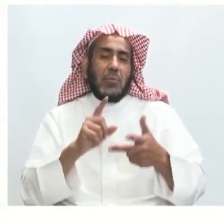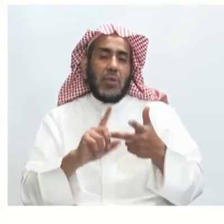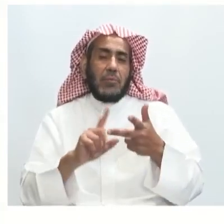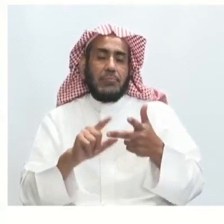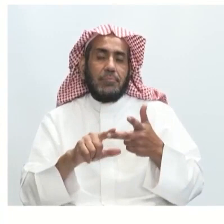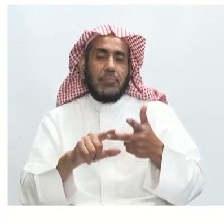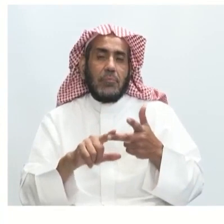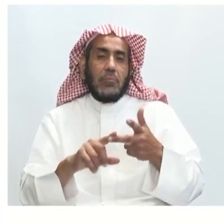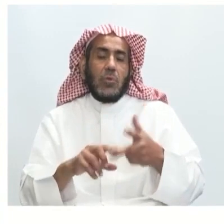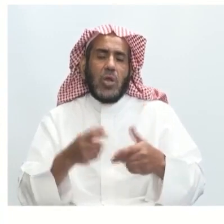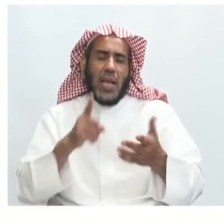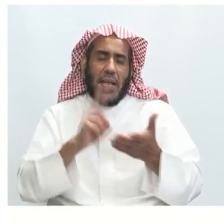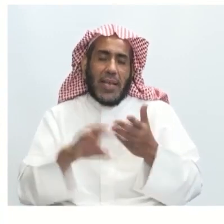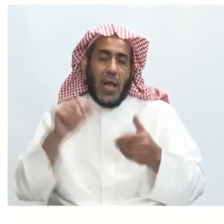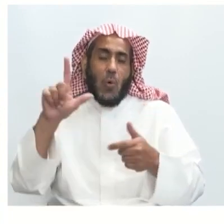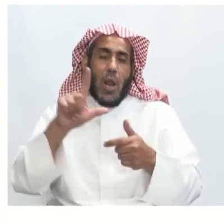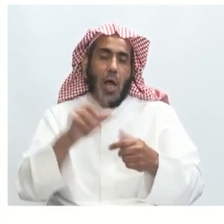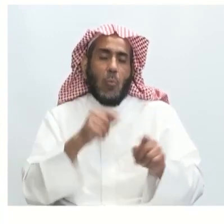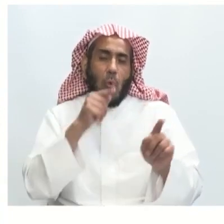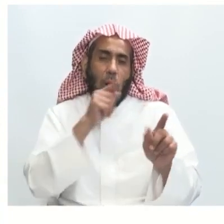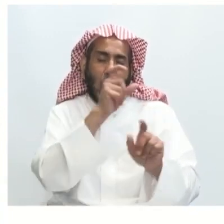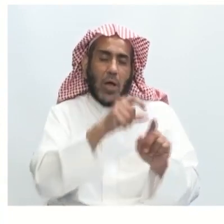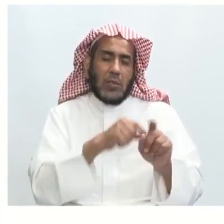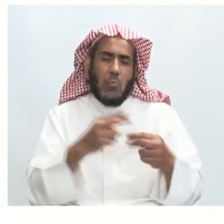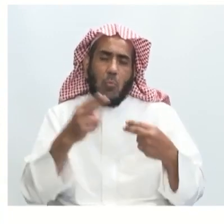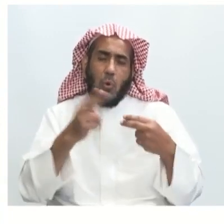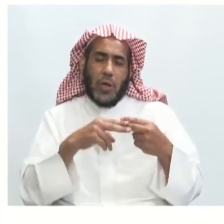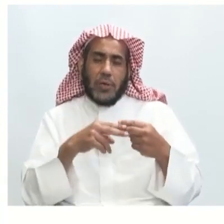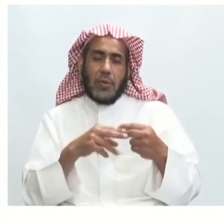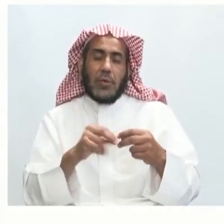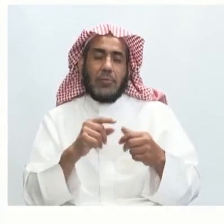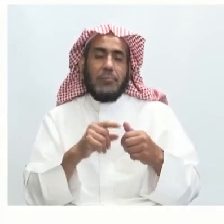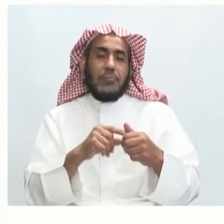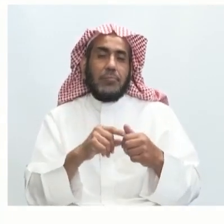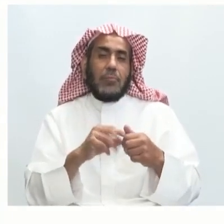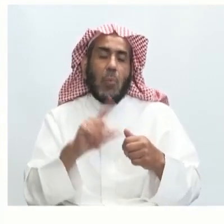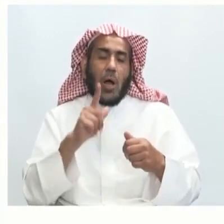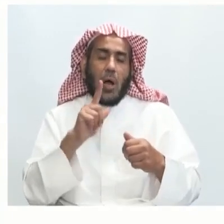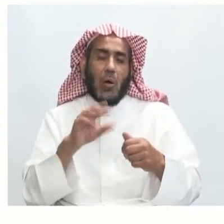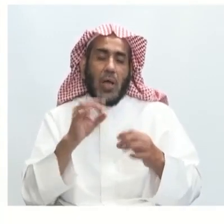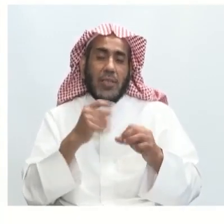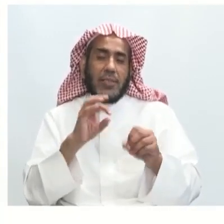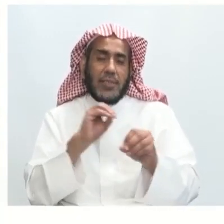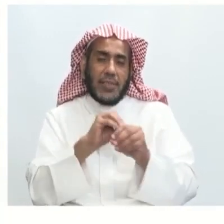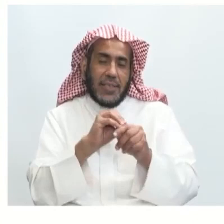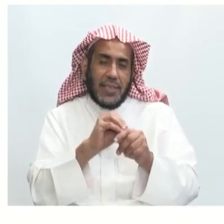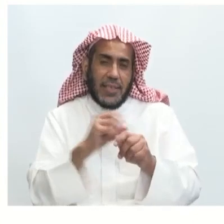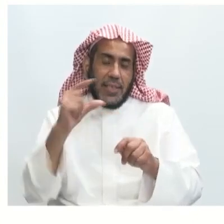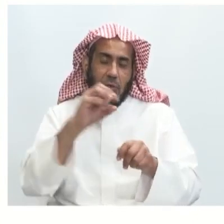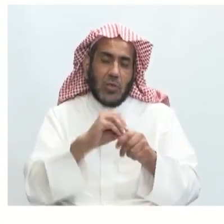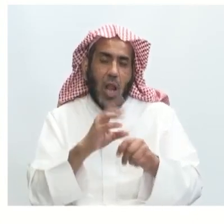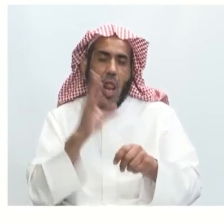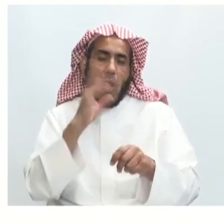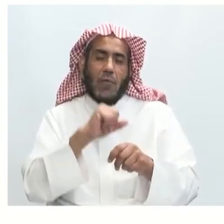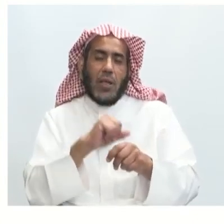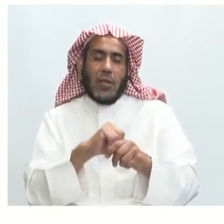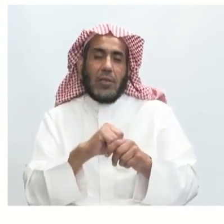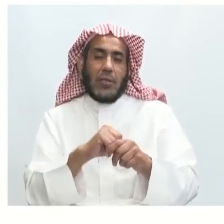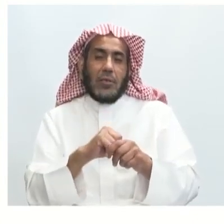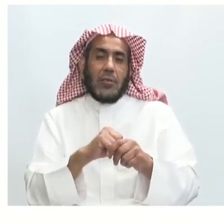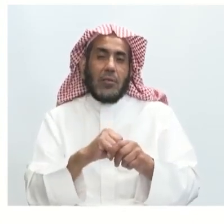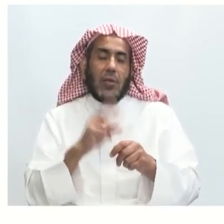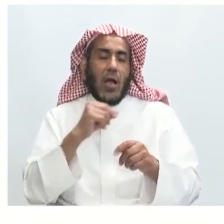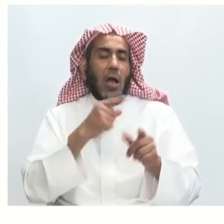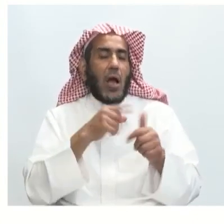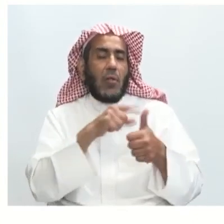الثالثه وهنا ان واللام والمخاطب ايضا هنا منكر اما في قوله الدين نصيحه هنا لا يوجد فيها وانما فقط